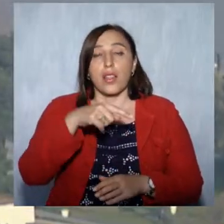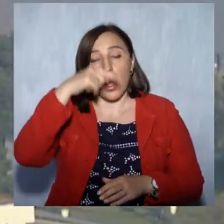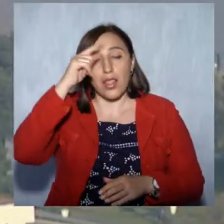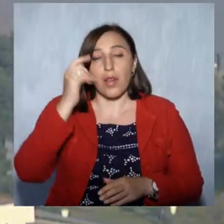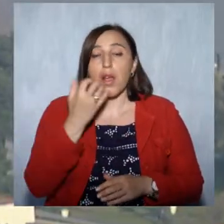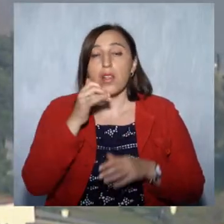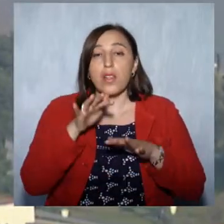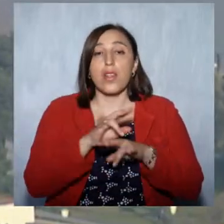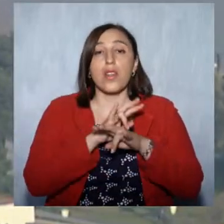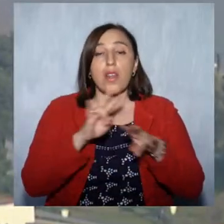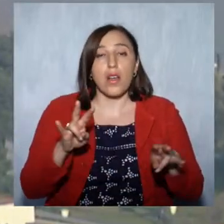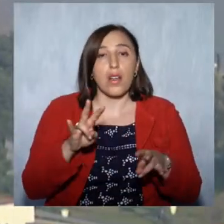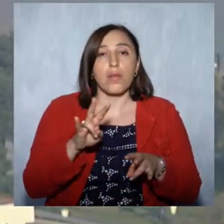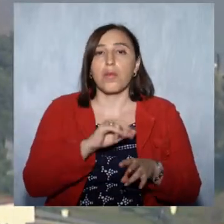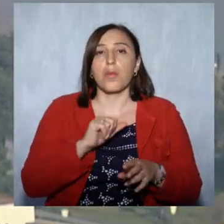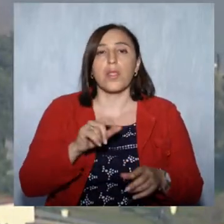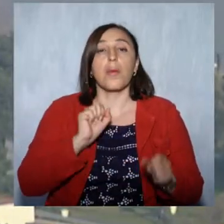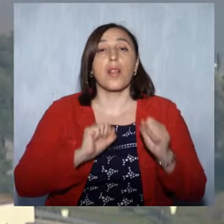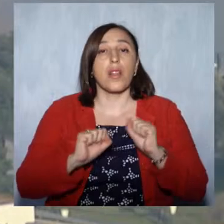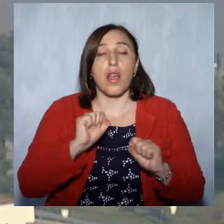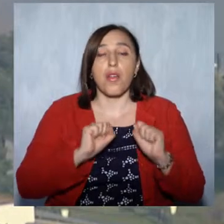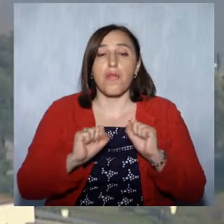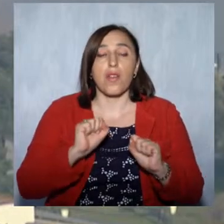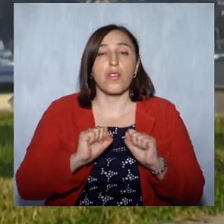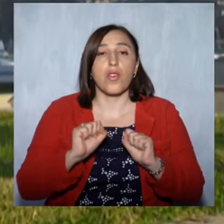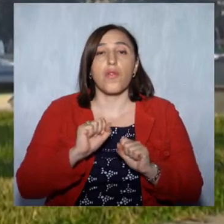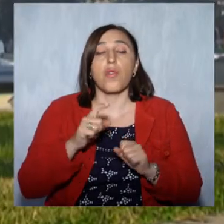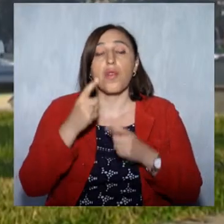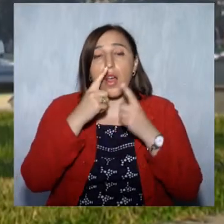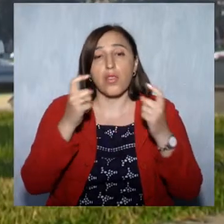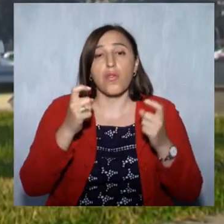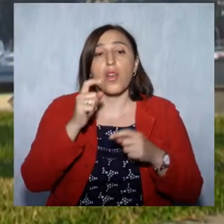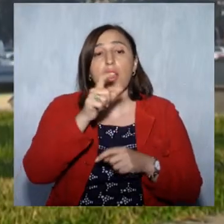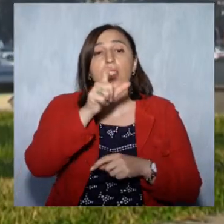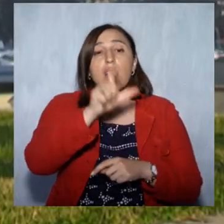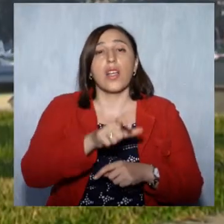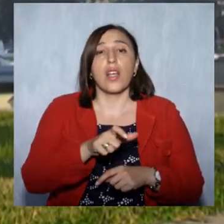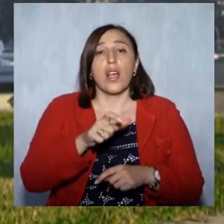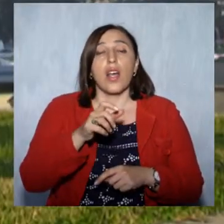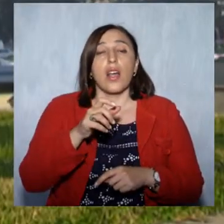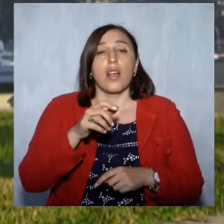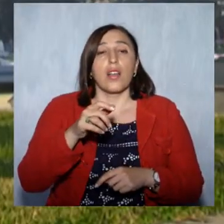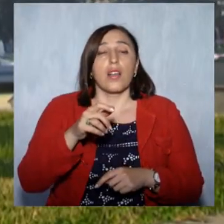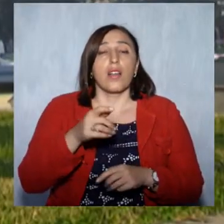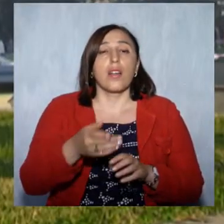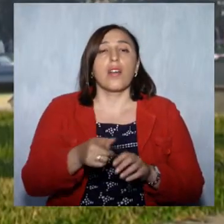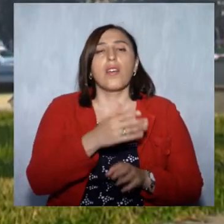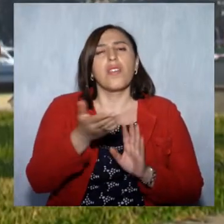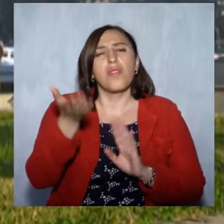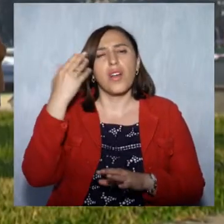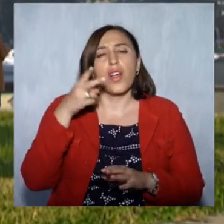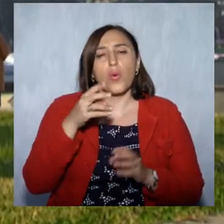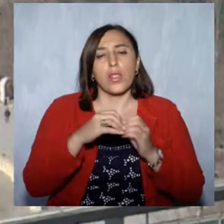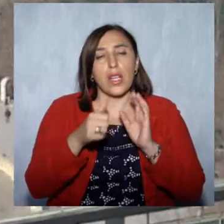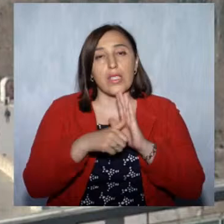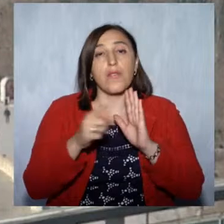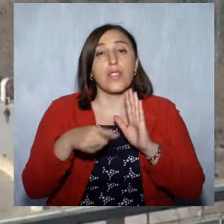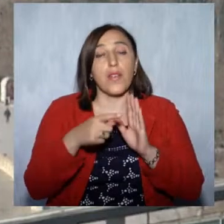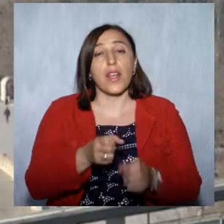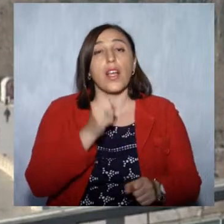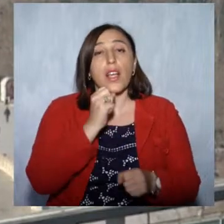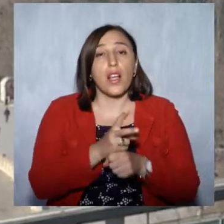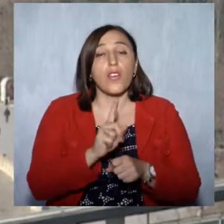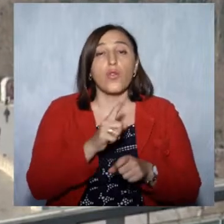նախարարությունն անմիջապես հրաժարվեց Վահաբզադեից, հայտարարելով, թե նա հեռացվել է աշխատանքից դեռևս 2016-ին վատ աշխատելու